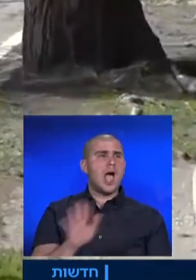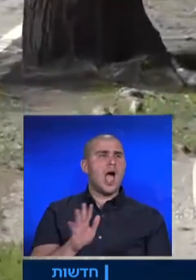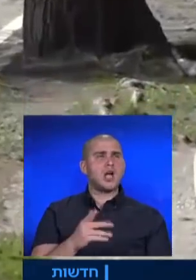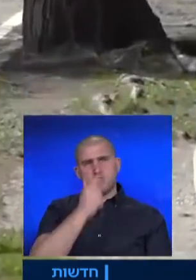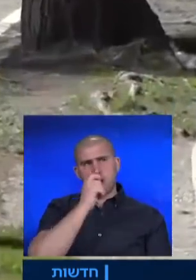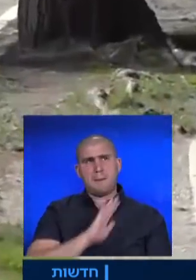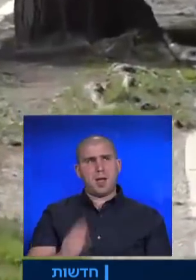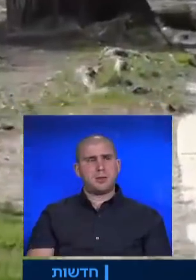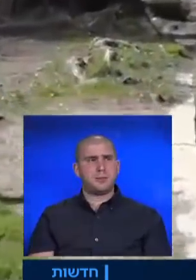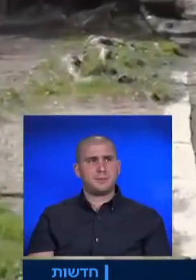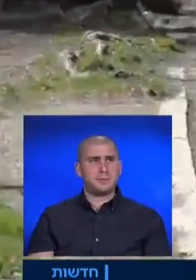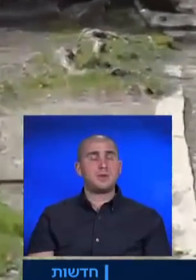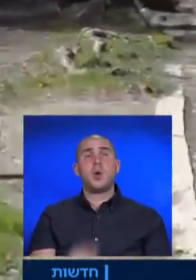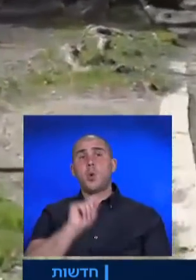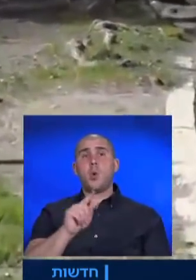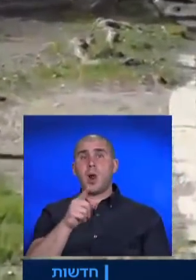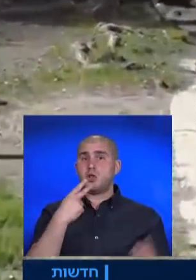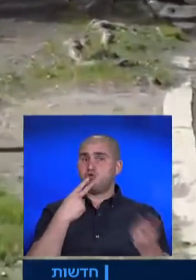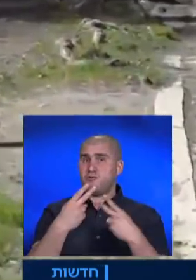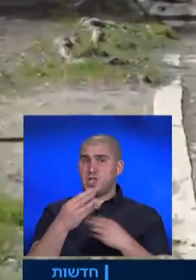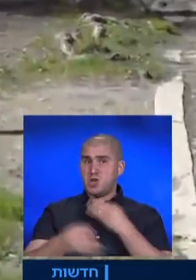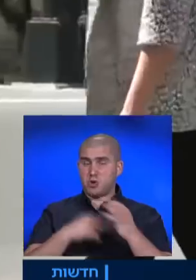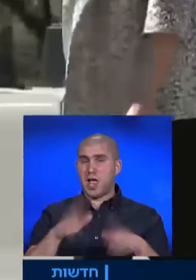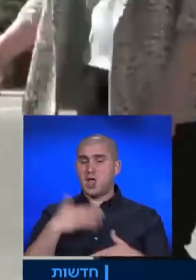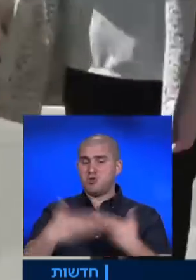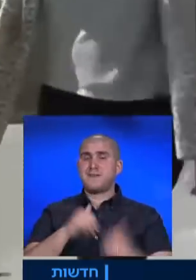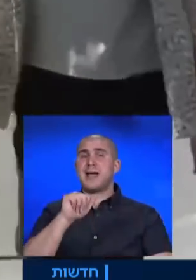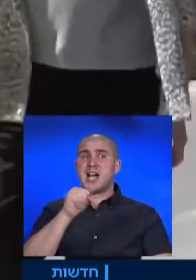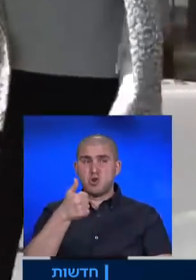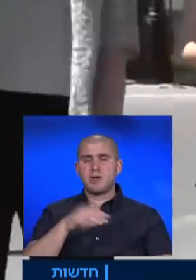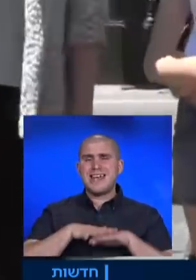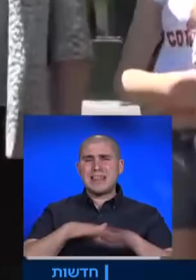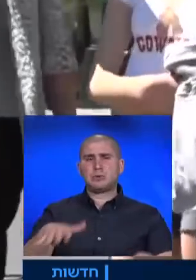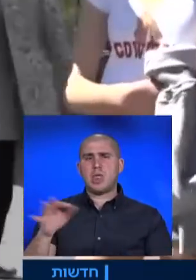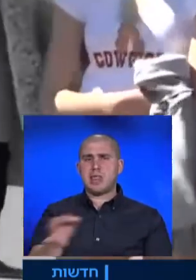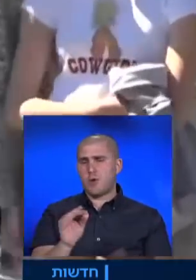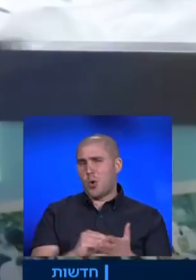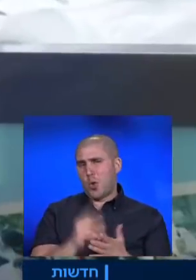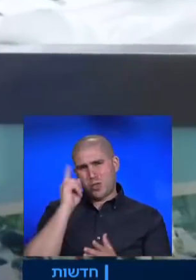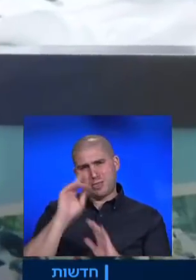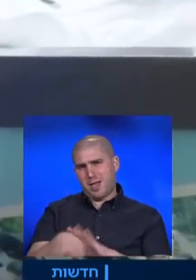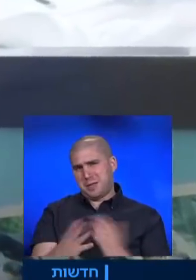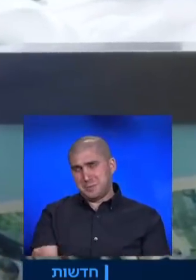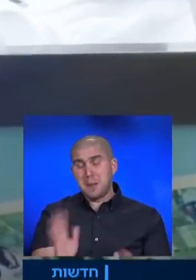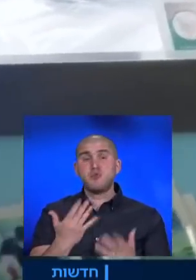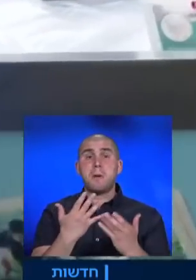only a flu. ייתכן מאוד שאת התשובות לשאלות על השלבים הראשונים של התפרצות הנגיף לא נדע לעולם. מה שברור הוא שהעימות בין ארצות הברית לסין, שהוא